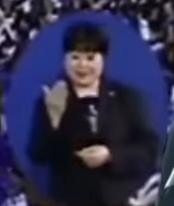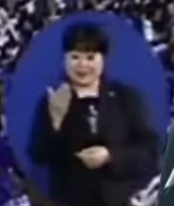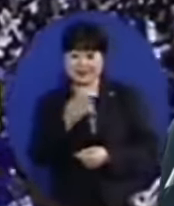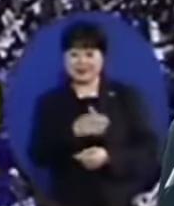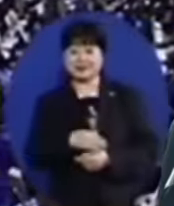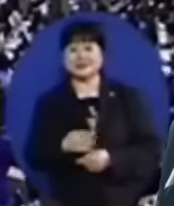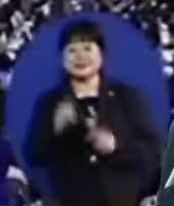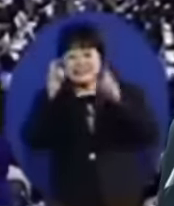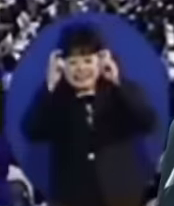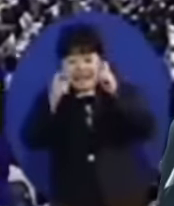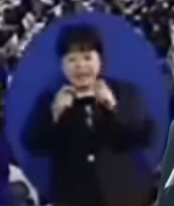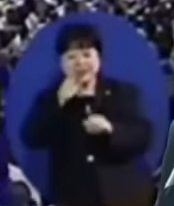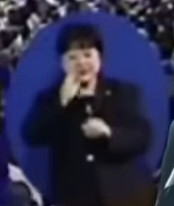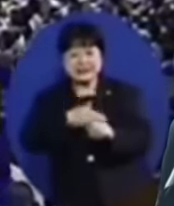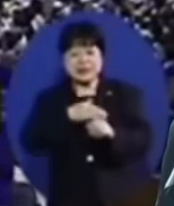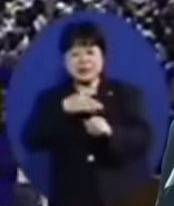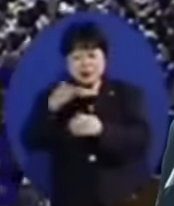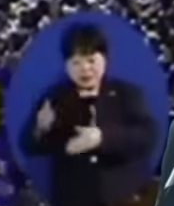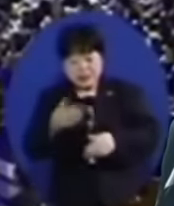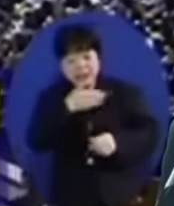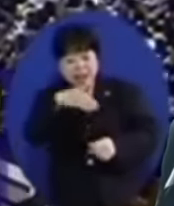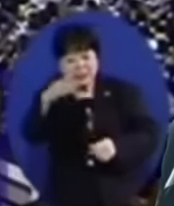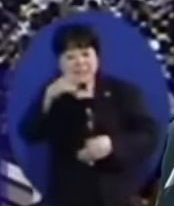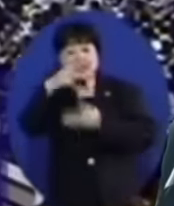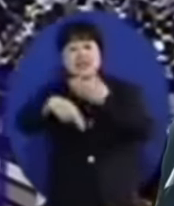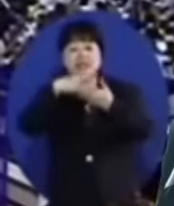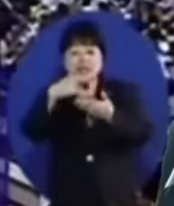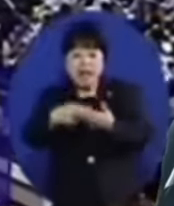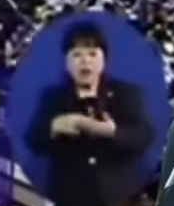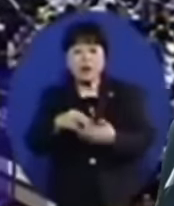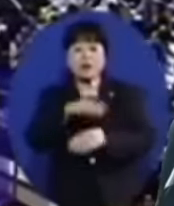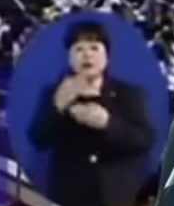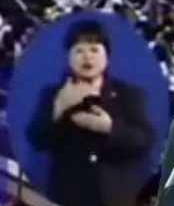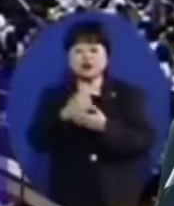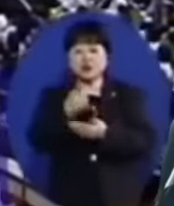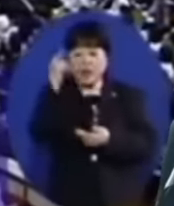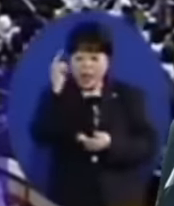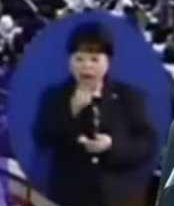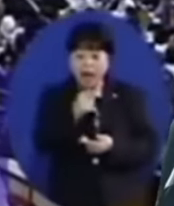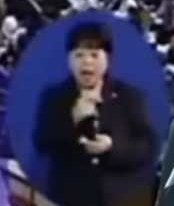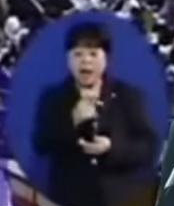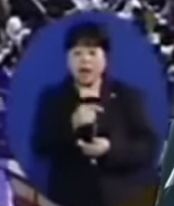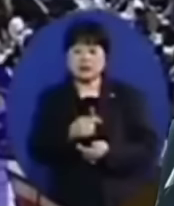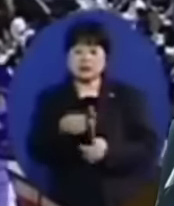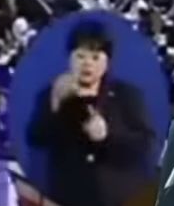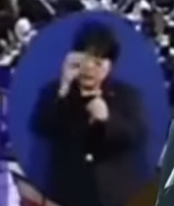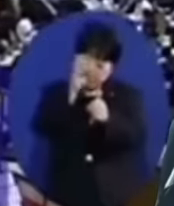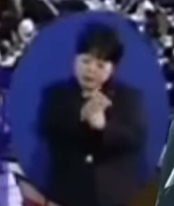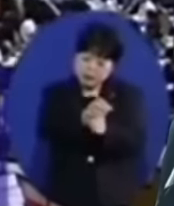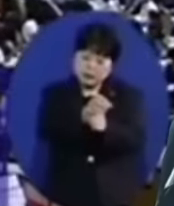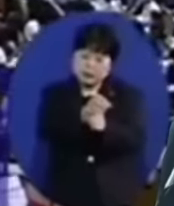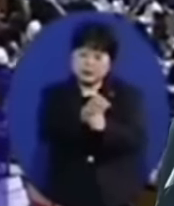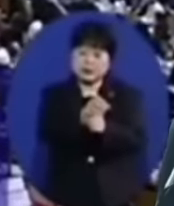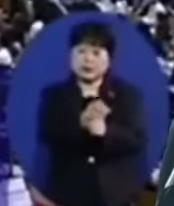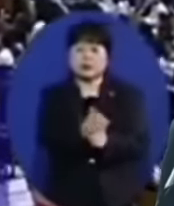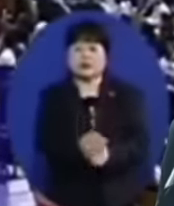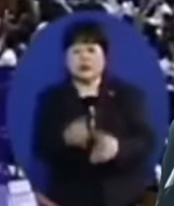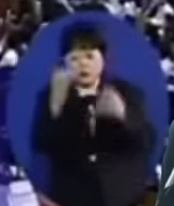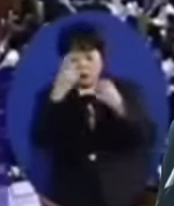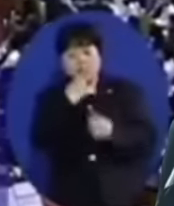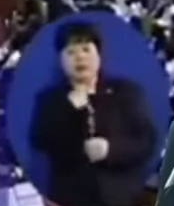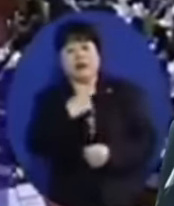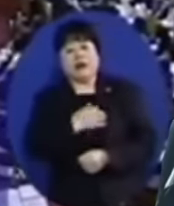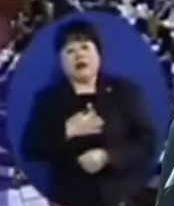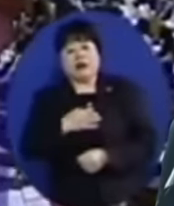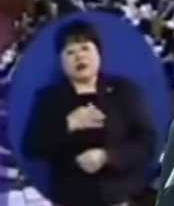같아서 그를 행하여 각기 책일로 왔거늘 야훼께서는 우리 모두의 죄악을 그에게 담당시키셨도다. 그가 곤욕을 당하여